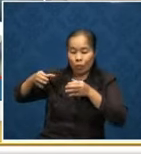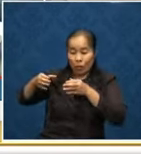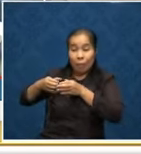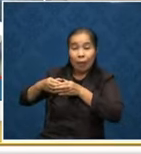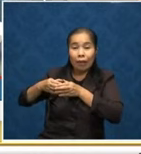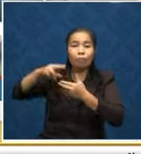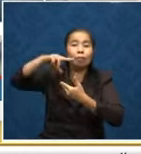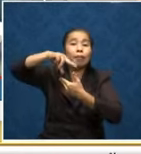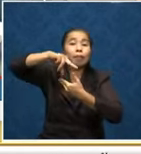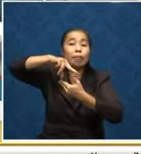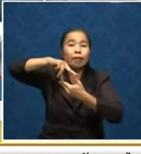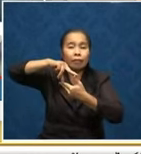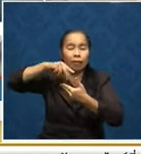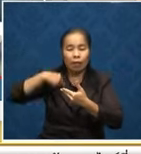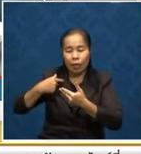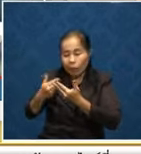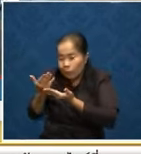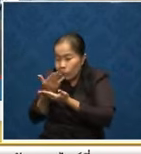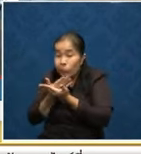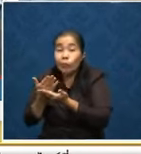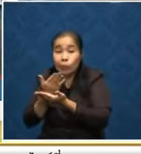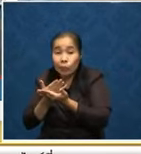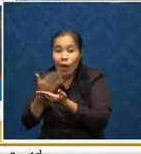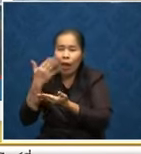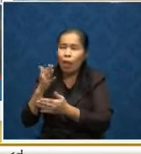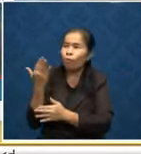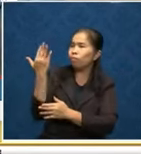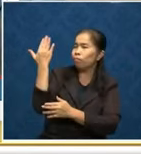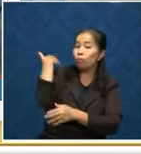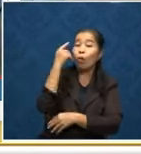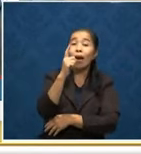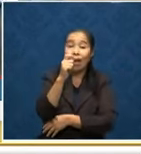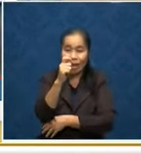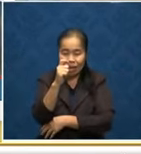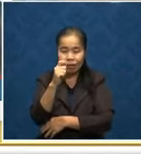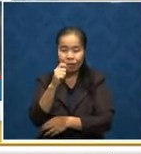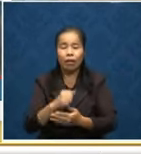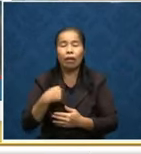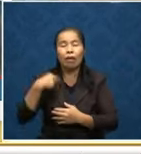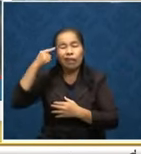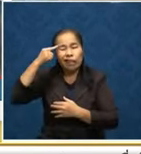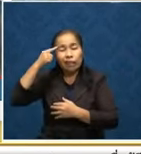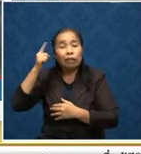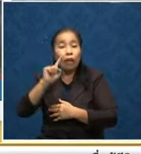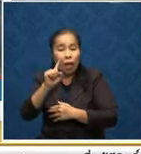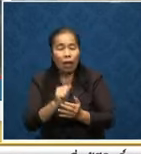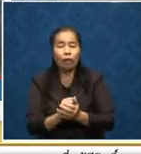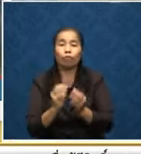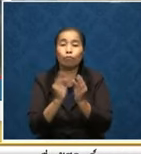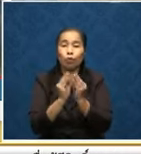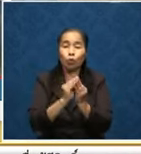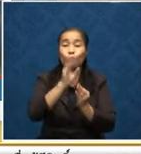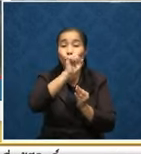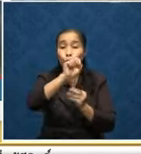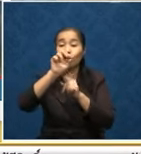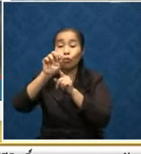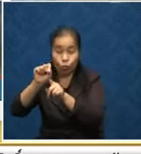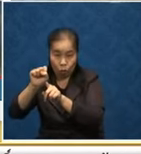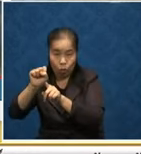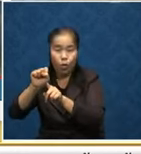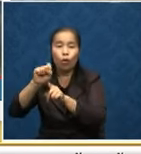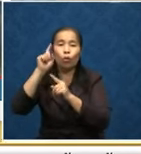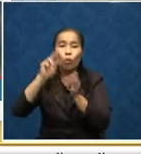ประชารัฐซึ่งเราได้มีการประชุมกันในวันอังคารที่ผ่านมาเราเห็นว่าการประชุมสภาผู้แทนราษฎรเราควรจะค